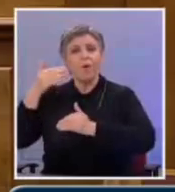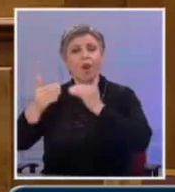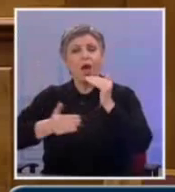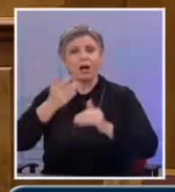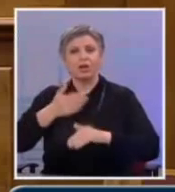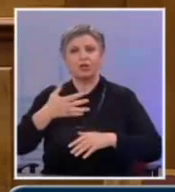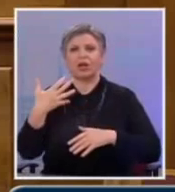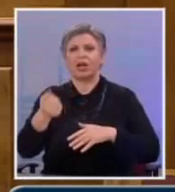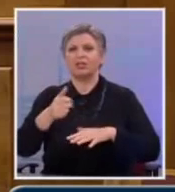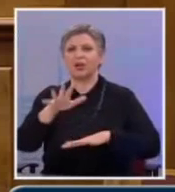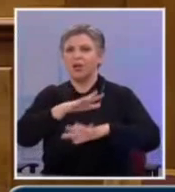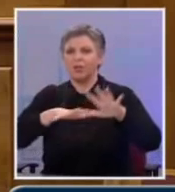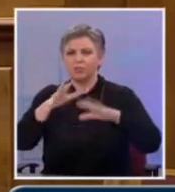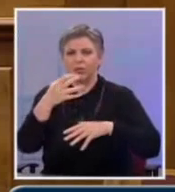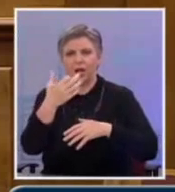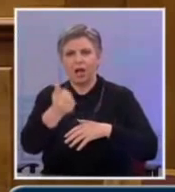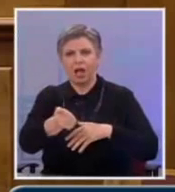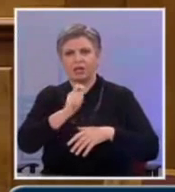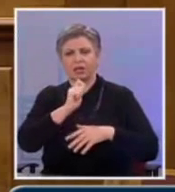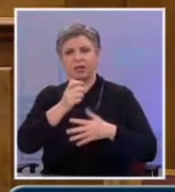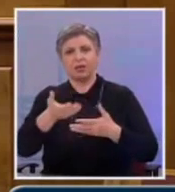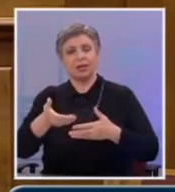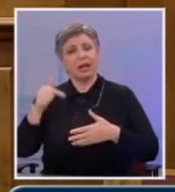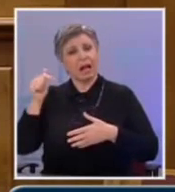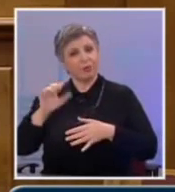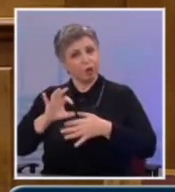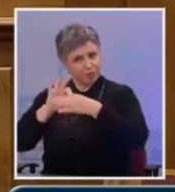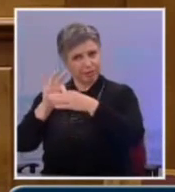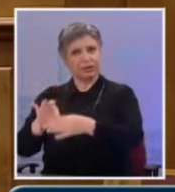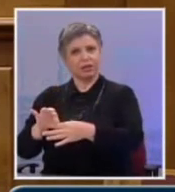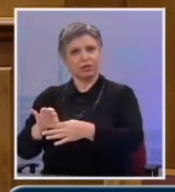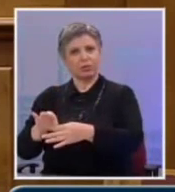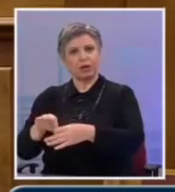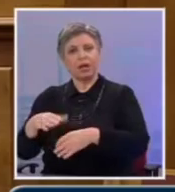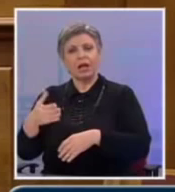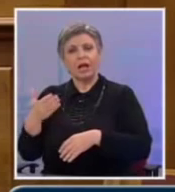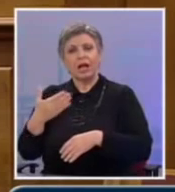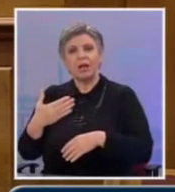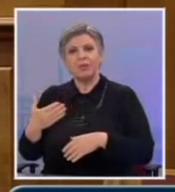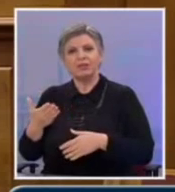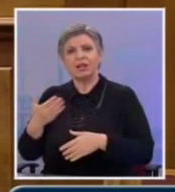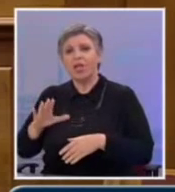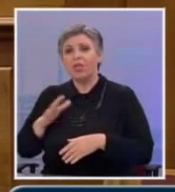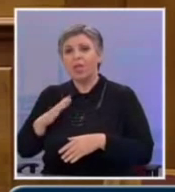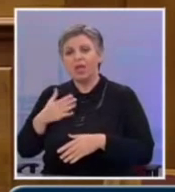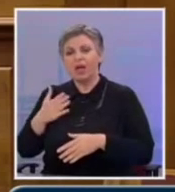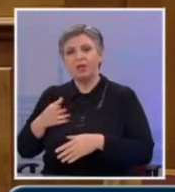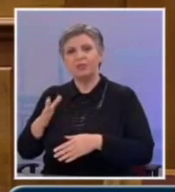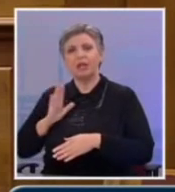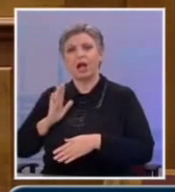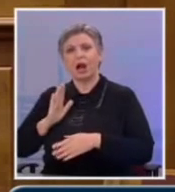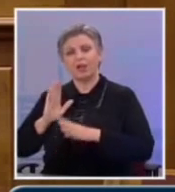αυτή την πορεία προς την υποταγή της χώρας και την εξταθλίωση της κοινωνίας και είμαστε